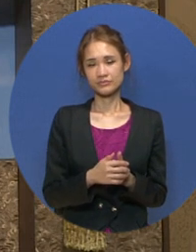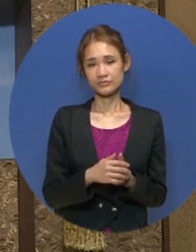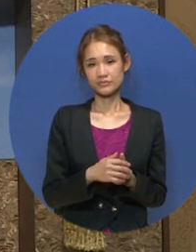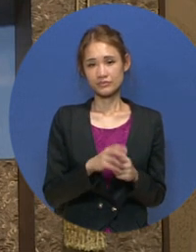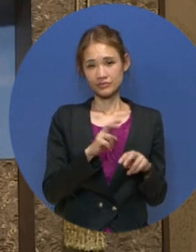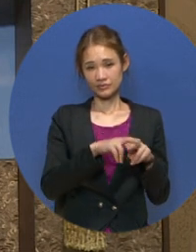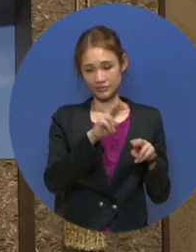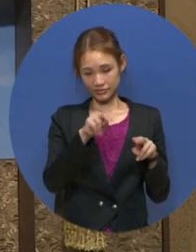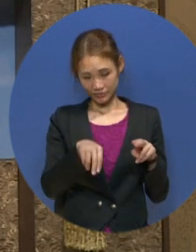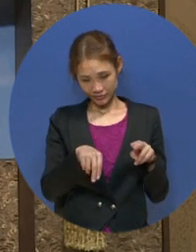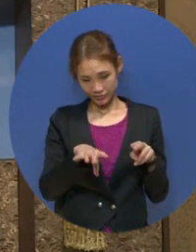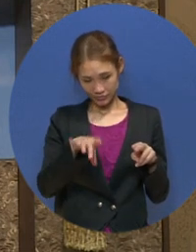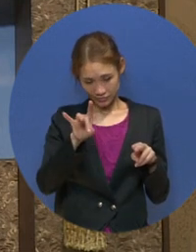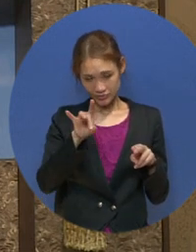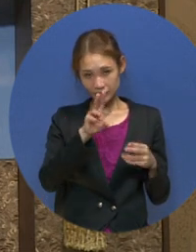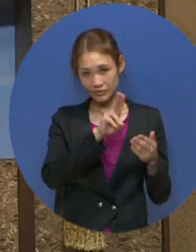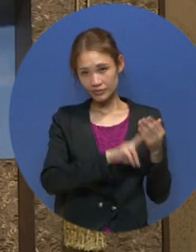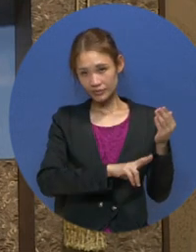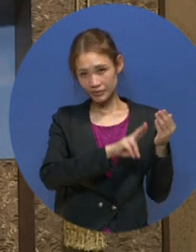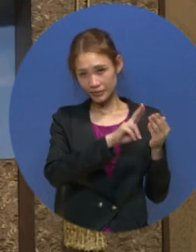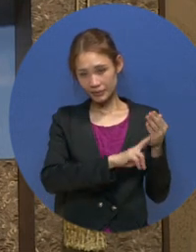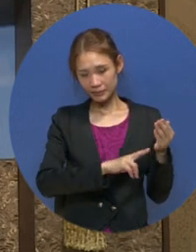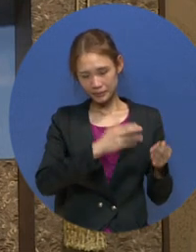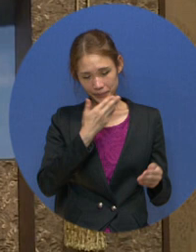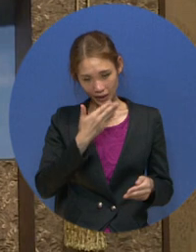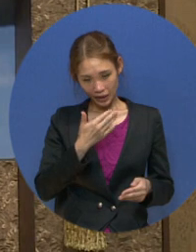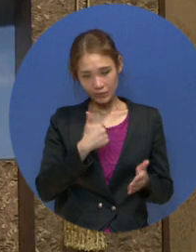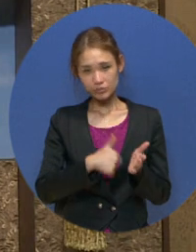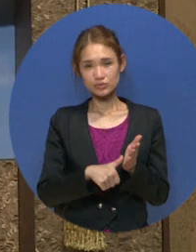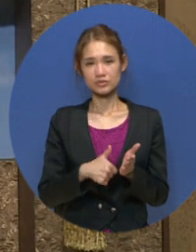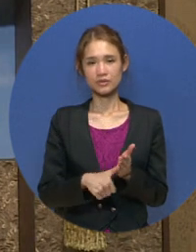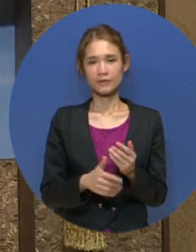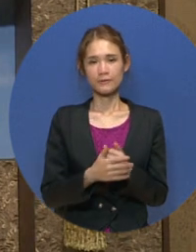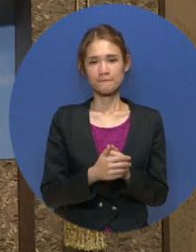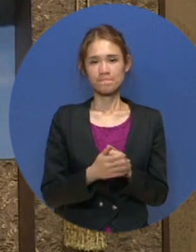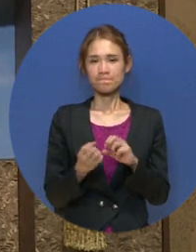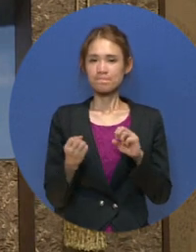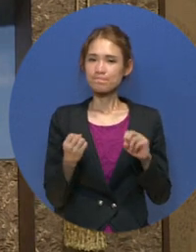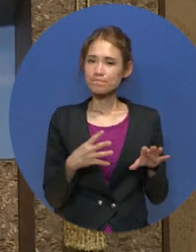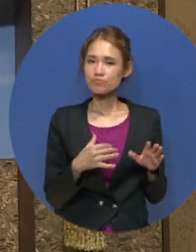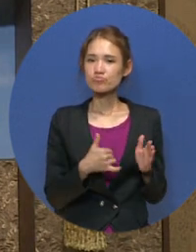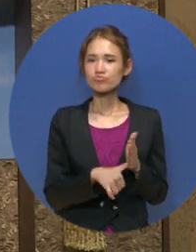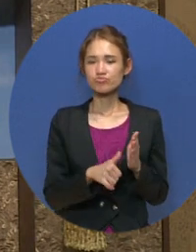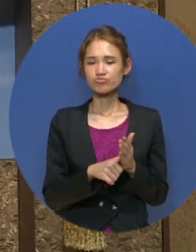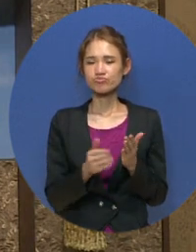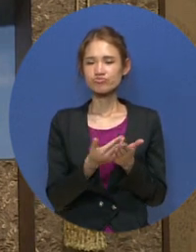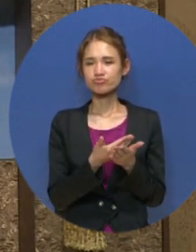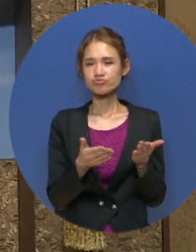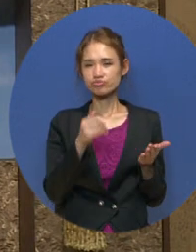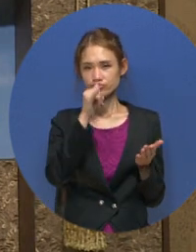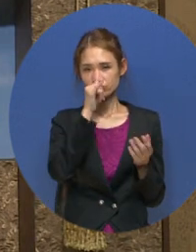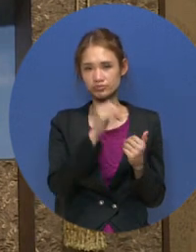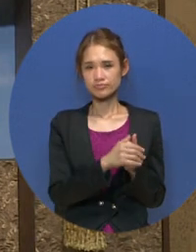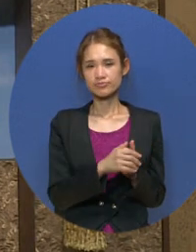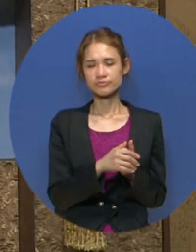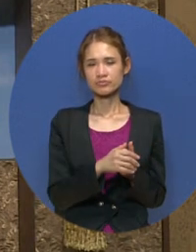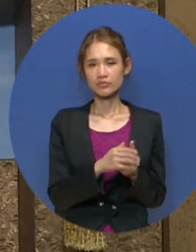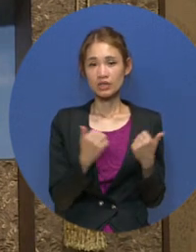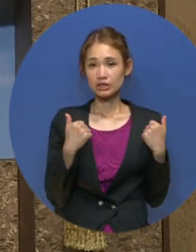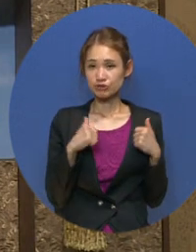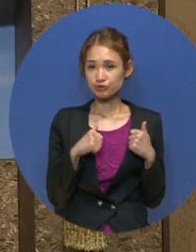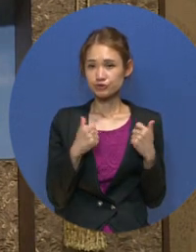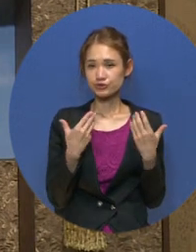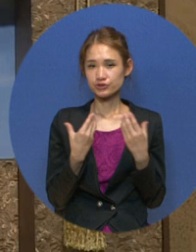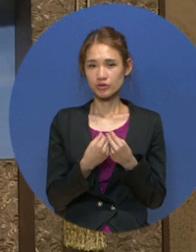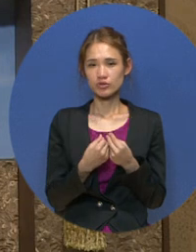하고 먼저는 이제 판매가 가능한 물건들, 폐기해야 될 물건들이 분류가 되고요. 네. 그리고 의류 같은